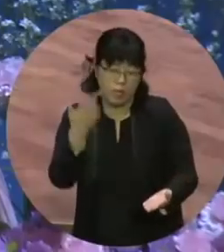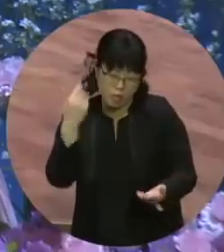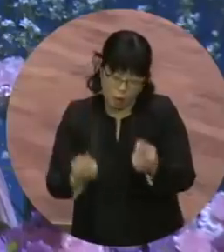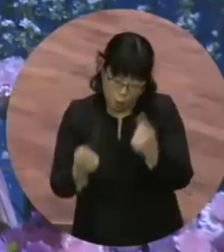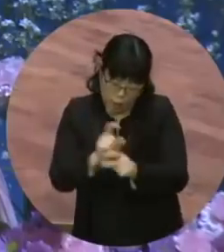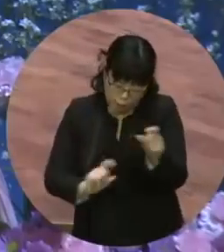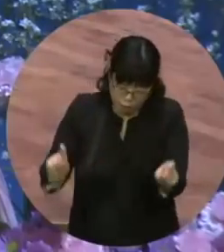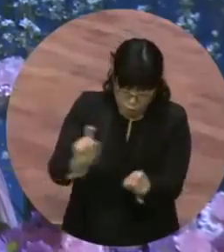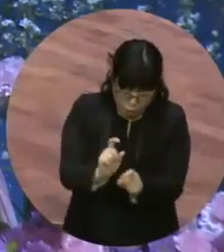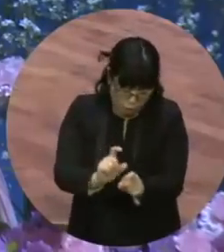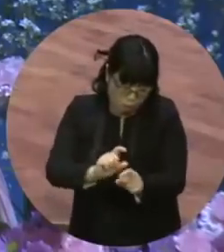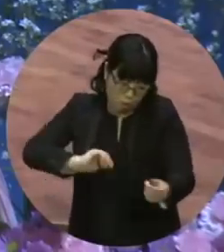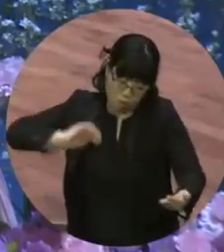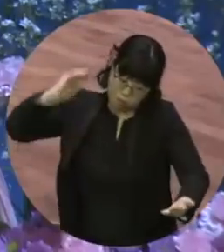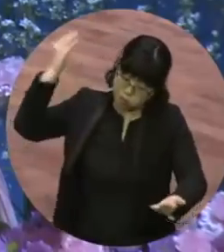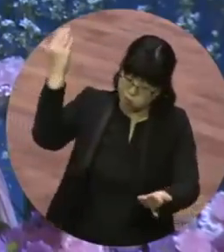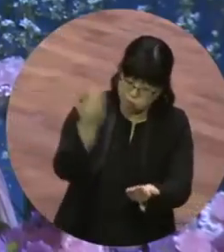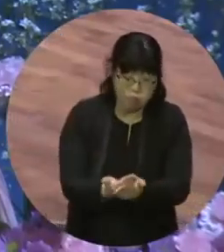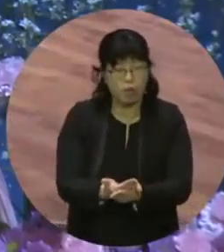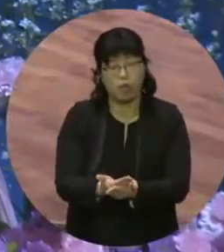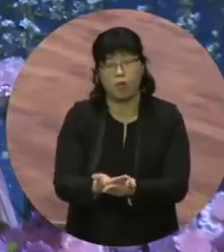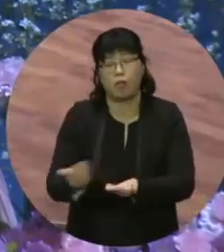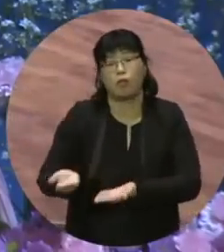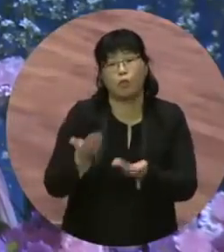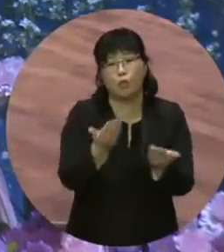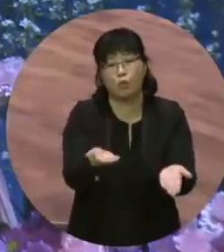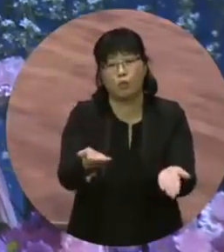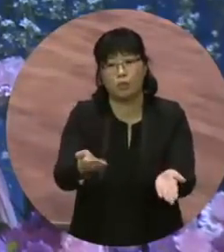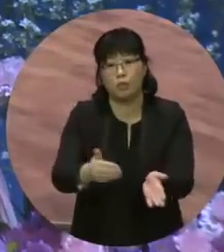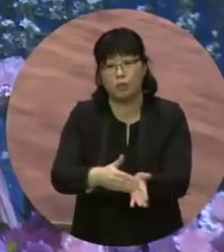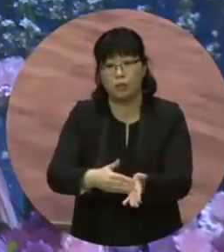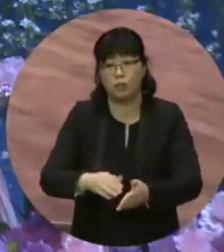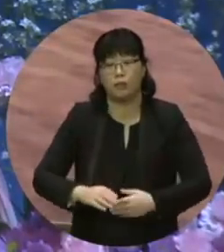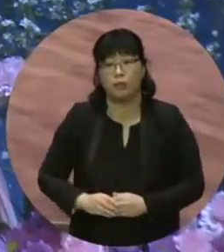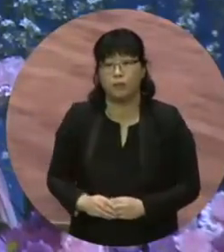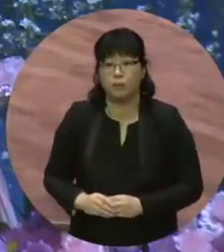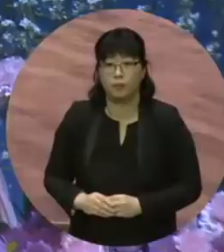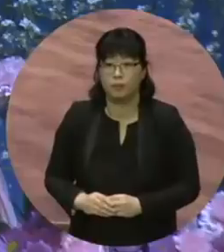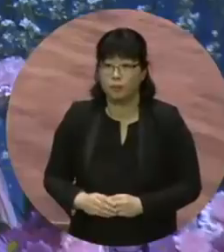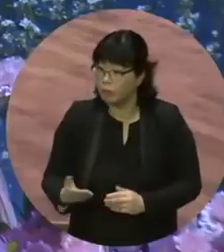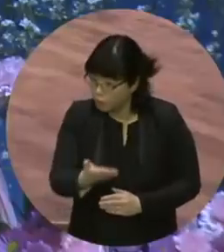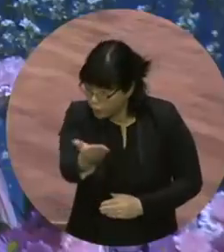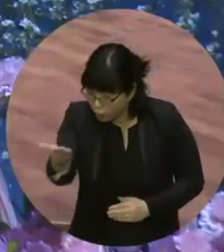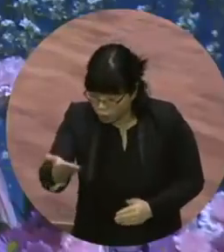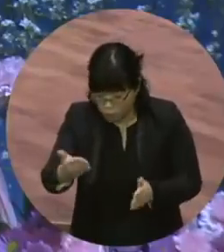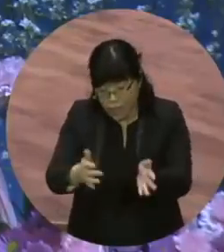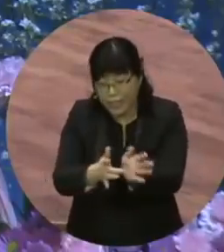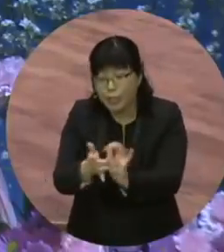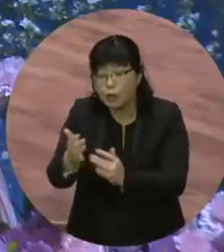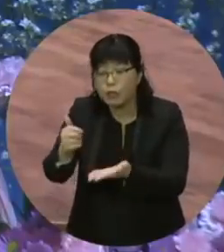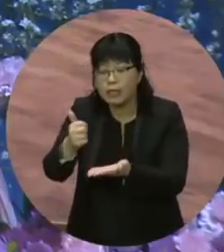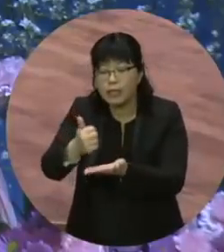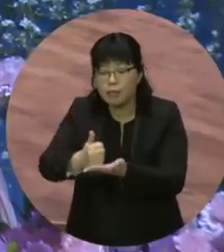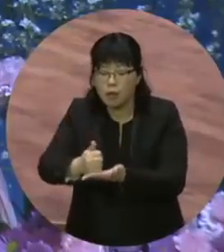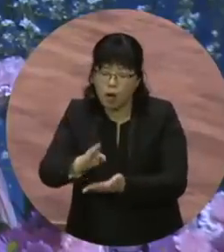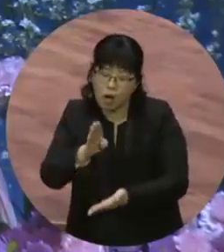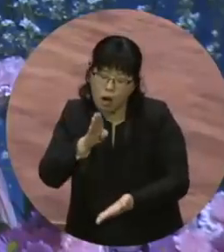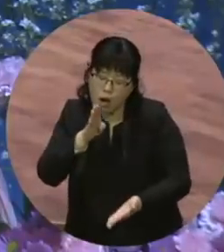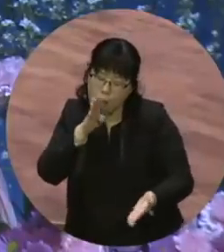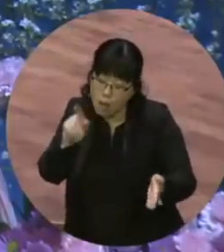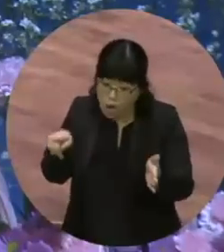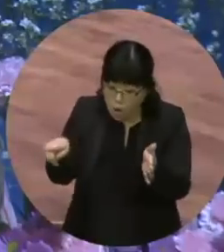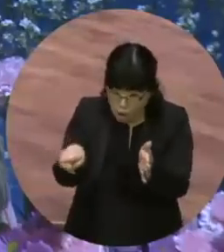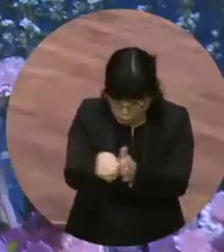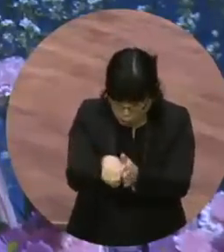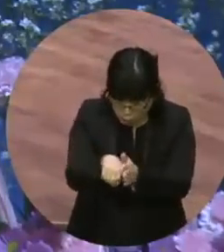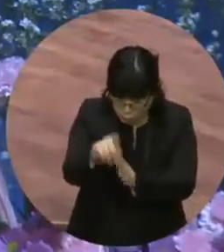자꾸 뭐요? 이 뭐요? 우리 믿는 사람은요, 예수를 제대로 믿으면요, 예수를 믿게 되면 어떻게 되느냐? 불신자가